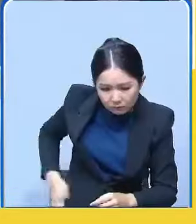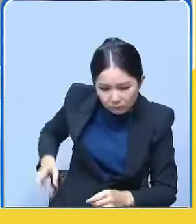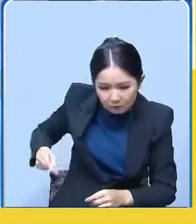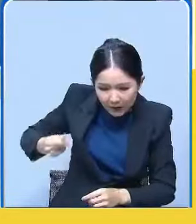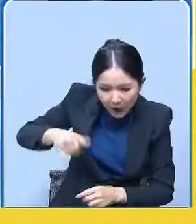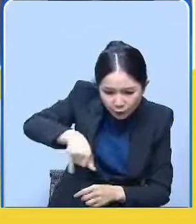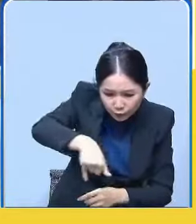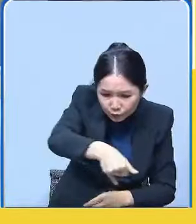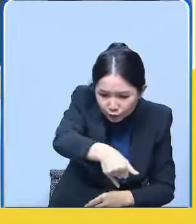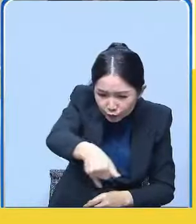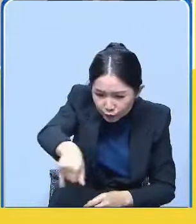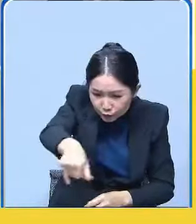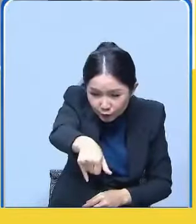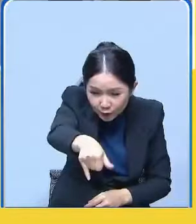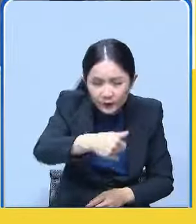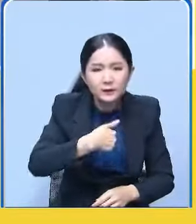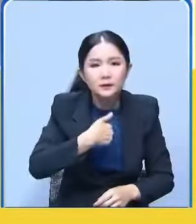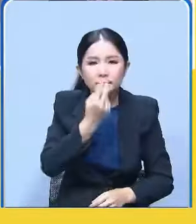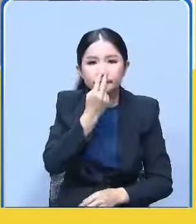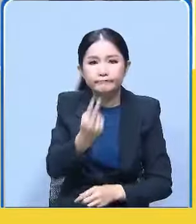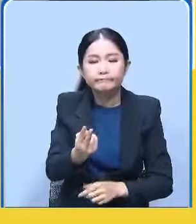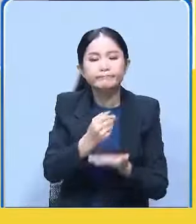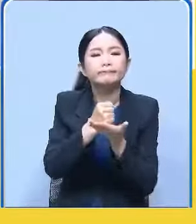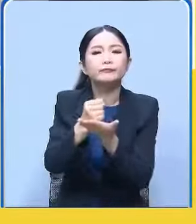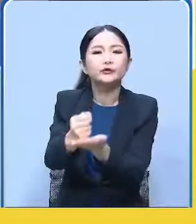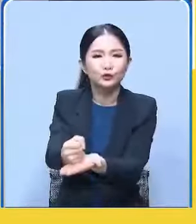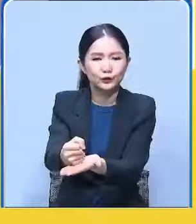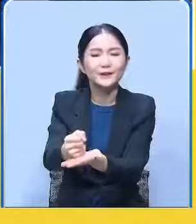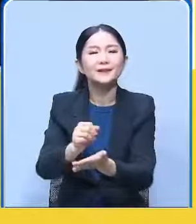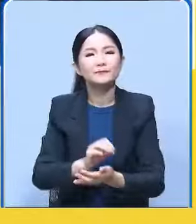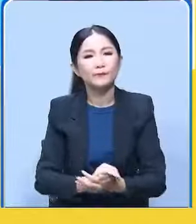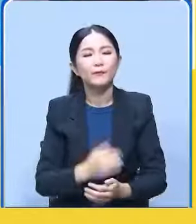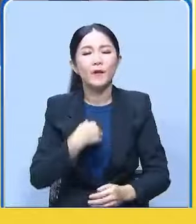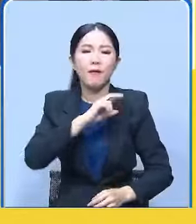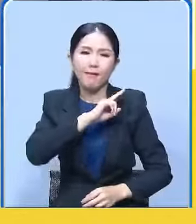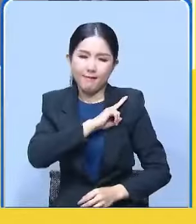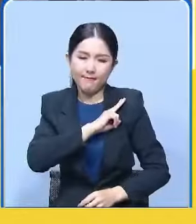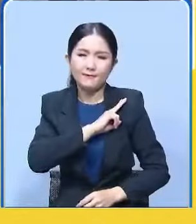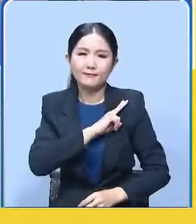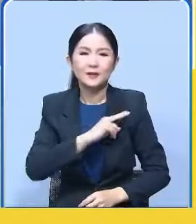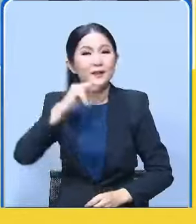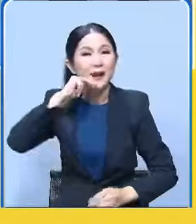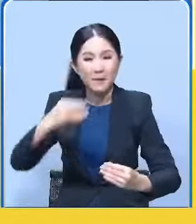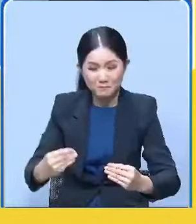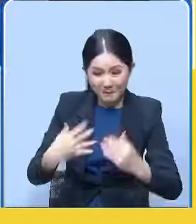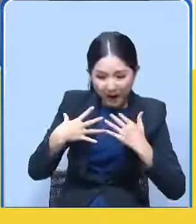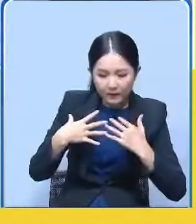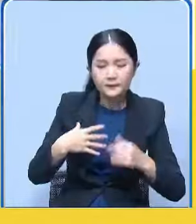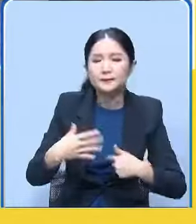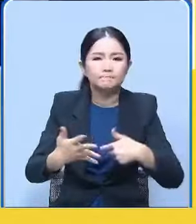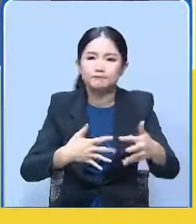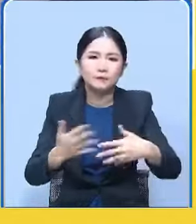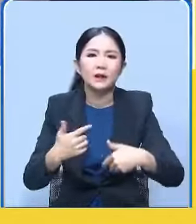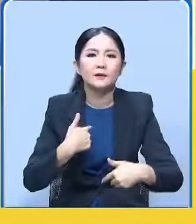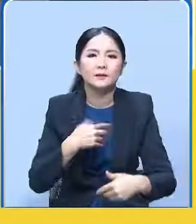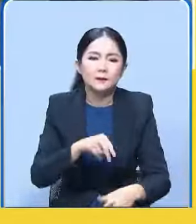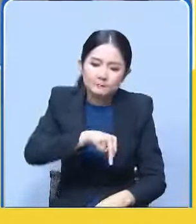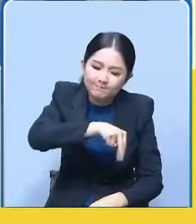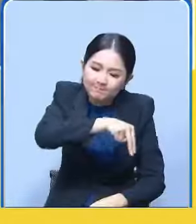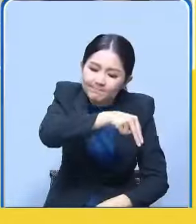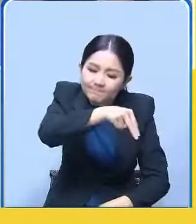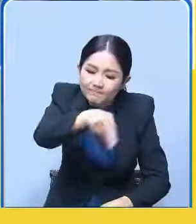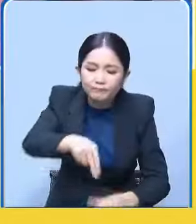กันนะคะช่วยกันคนละไม้คนละมือทำทุกทางแหละลงทุนยอมเปียกลงไปช่วยอุ้มขึ้นมาจากคลองแล้วคุณผู้ชมได้ยิน